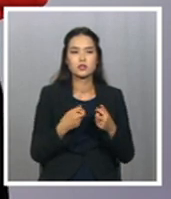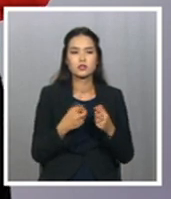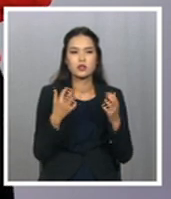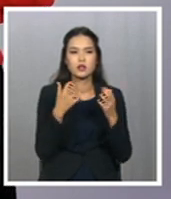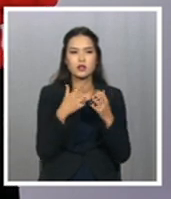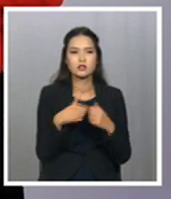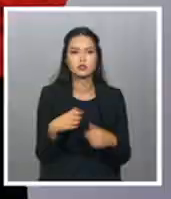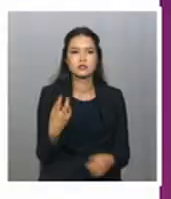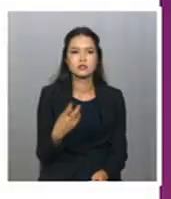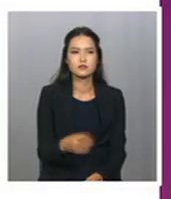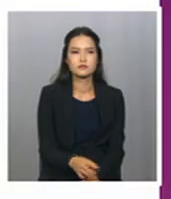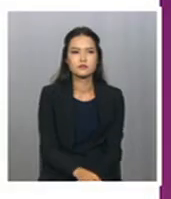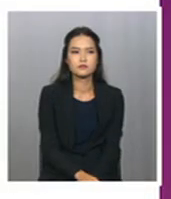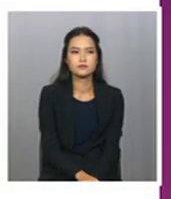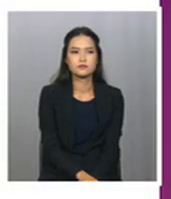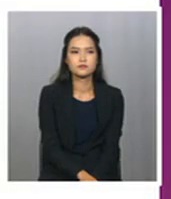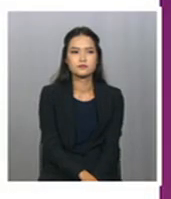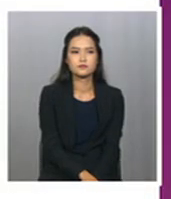анықтайтын боласыздар.